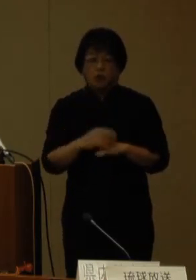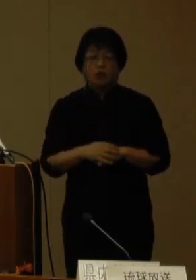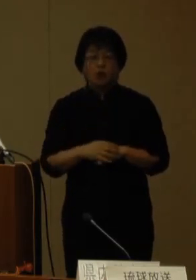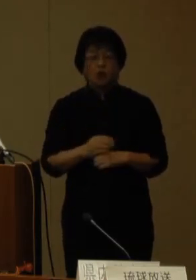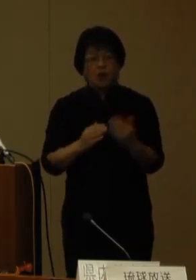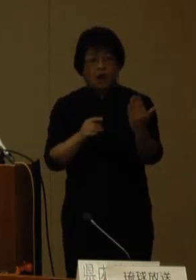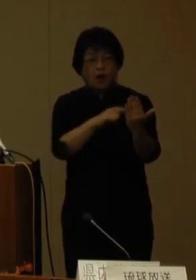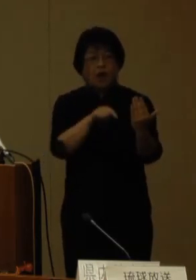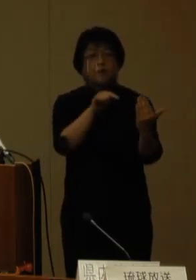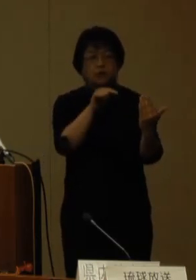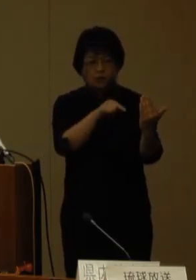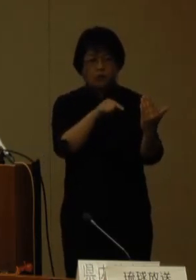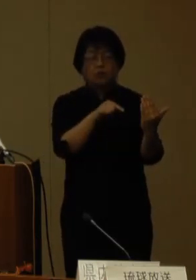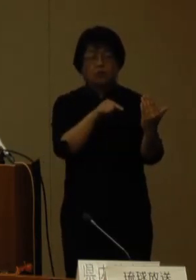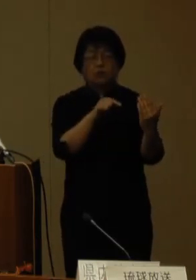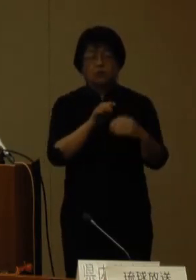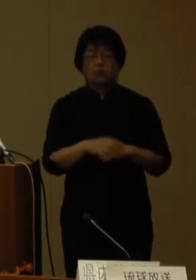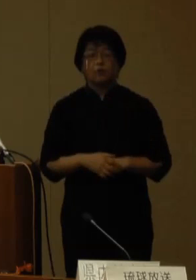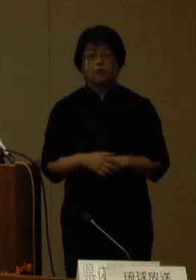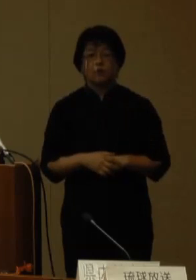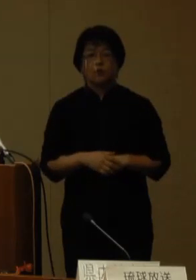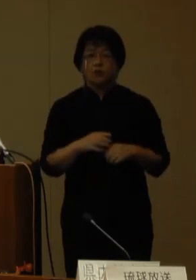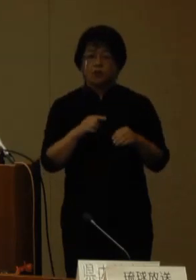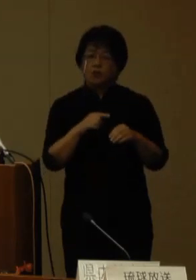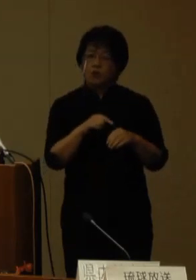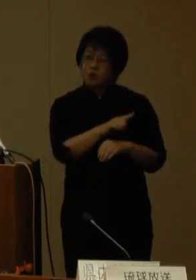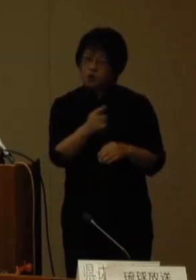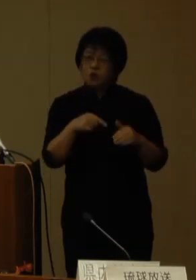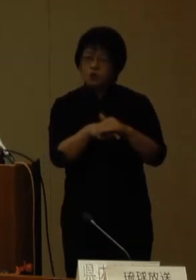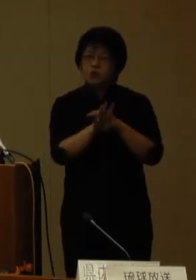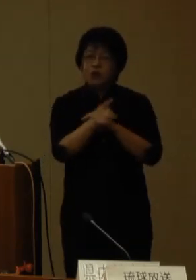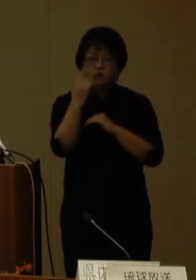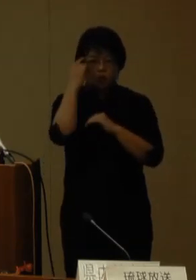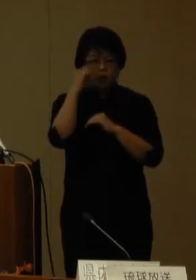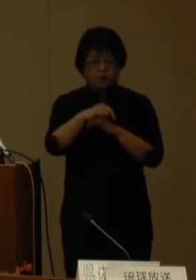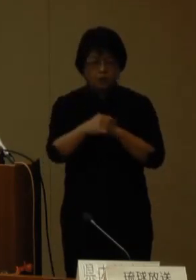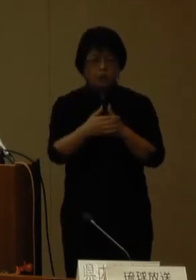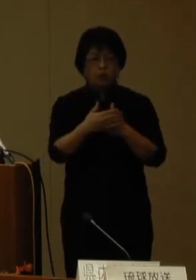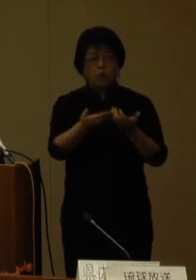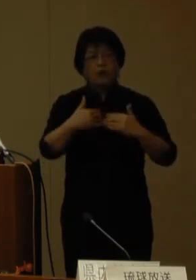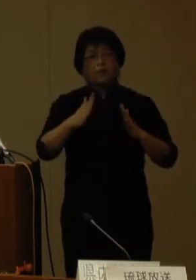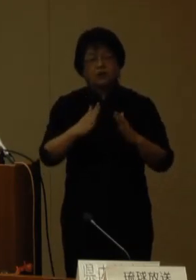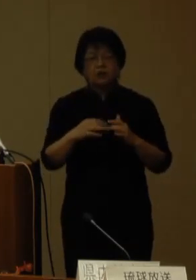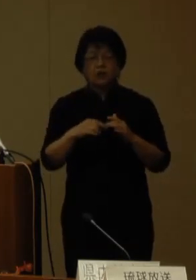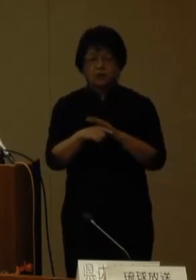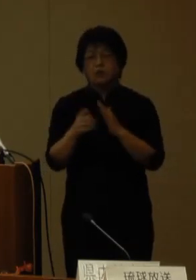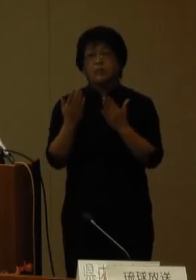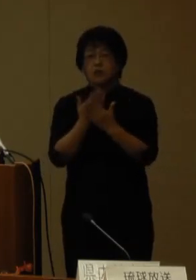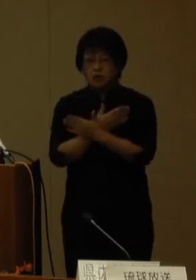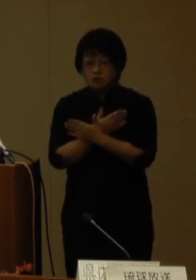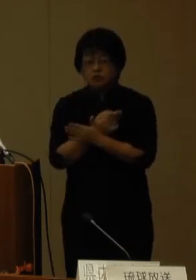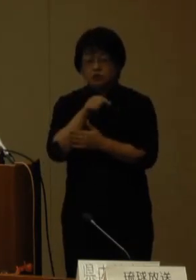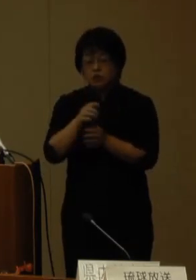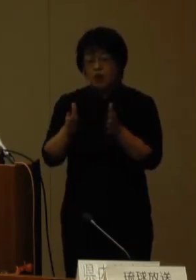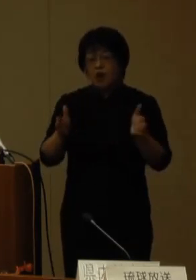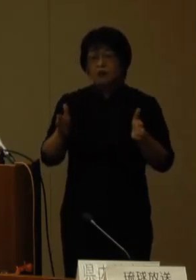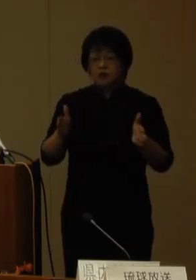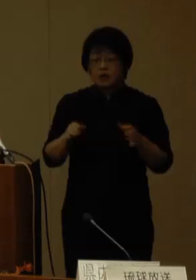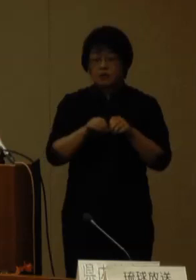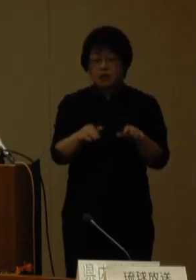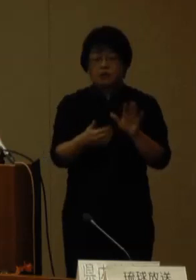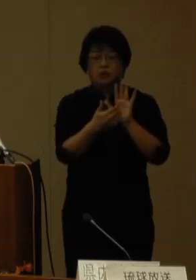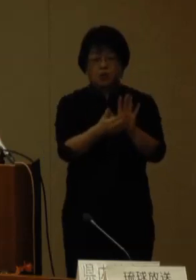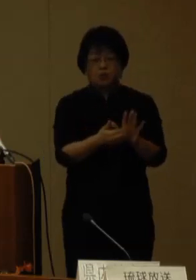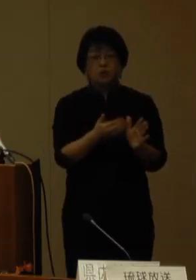方のそれぞれの、理由によって応じていただけなかったということです。で、この間まん延防止措